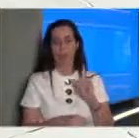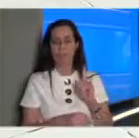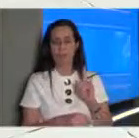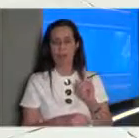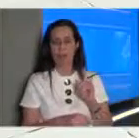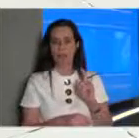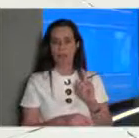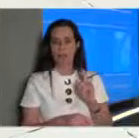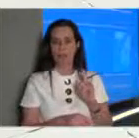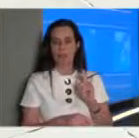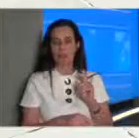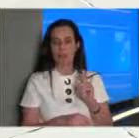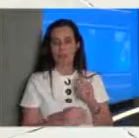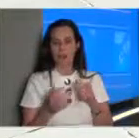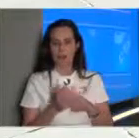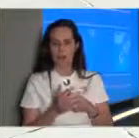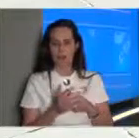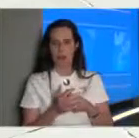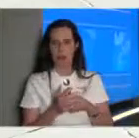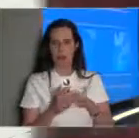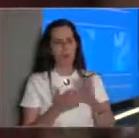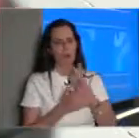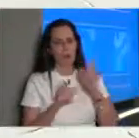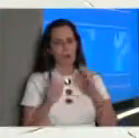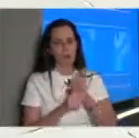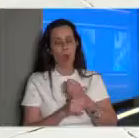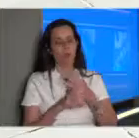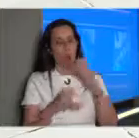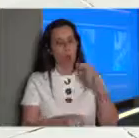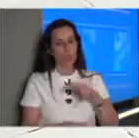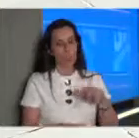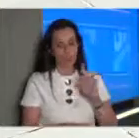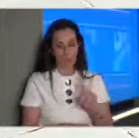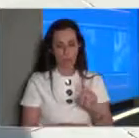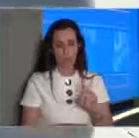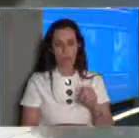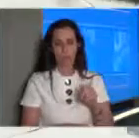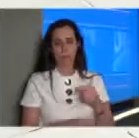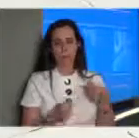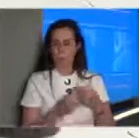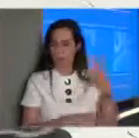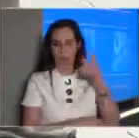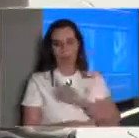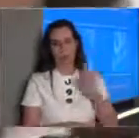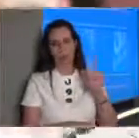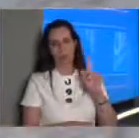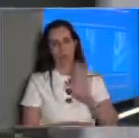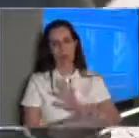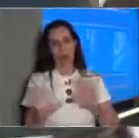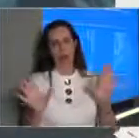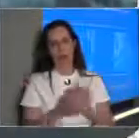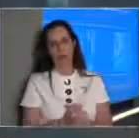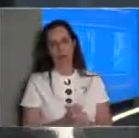מה? חשבונות שמיים לא אנחנו קובעים לאנשים מה לעשות. אבל תחבורה ציבורית בשבת, מטעם המדינה, אסורה שתהיה